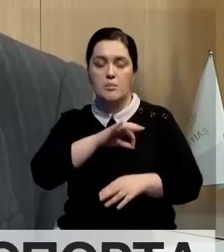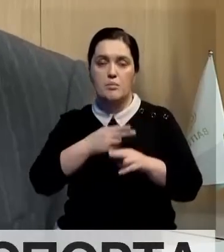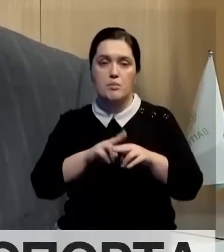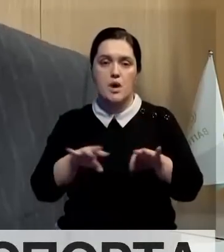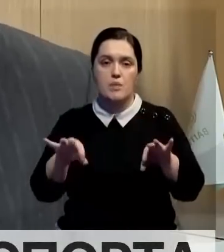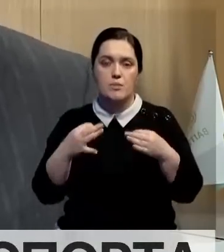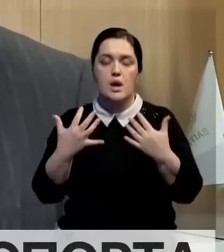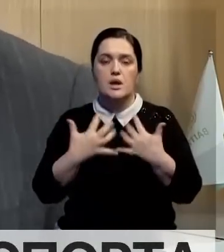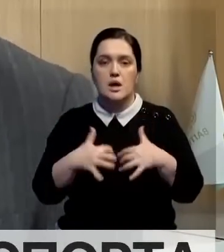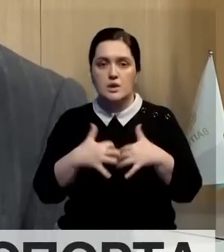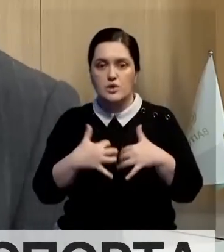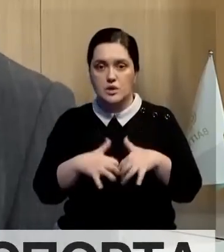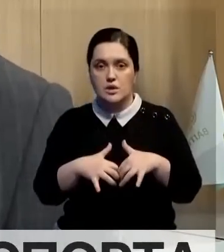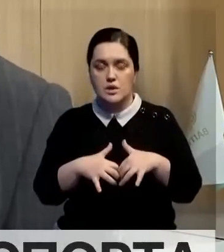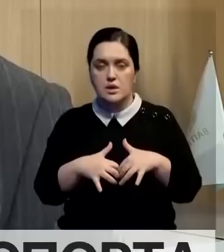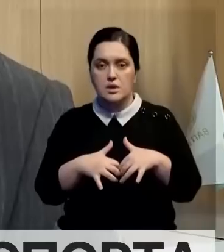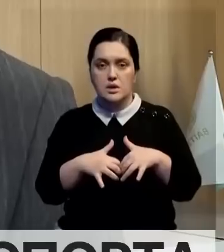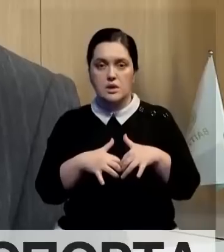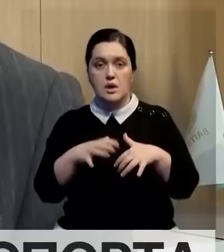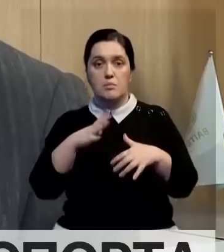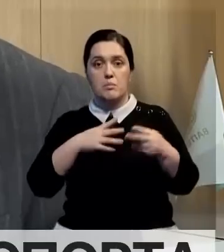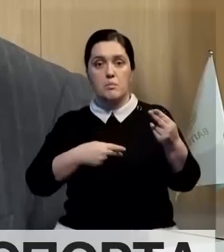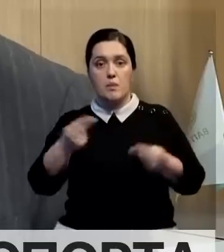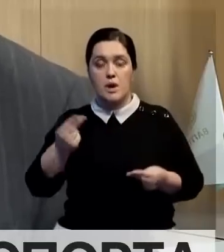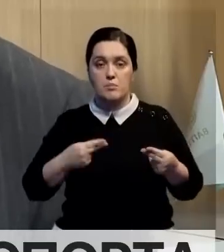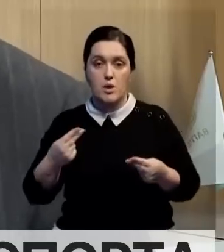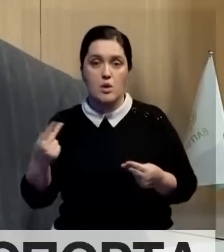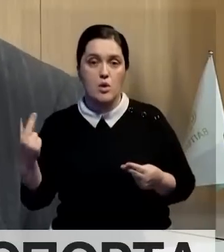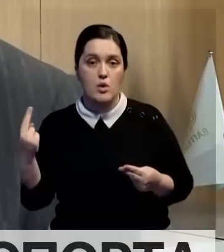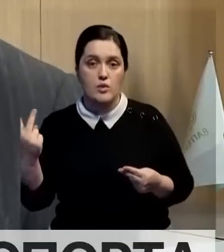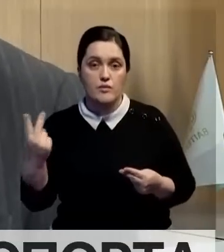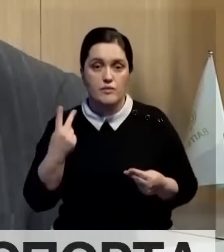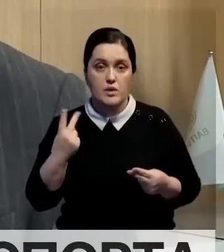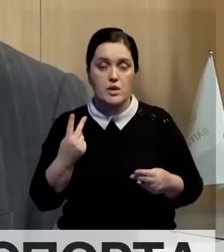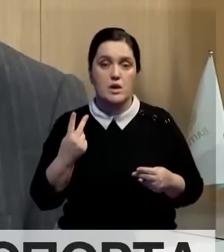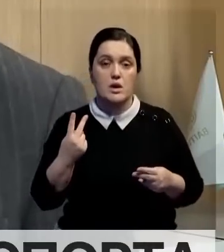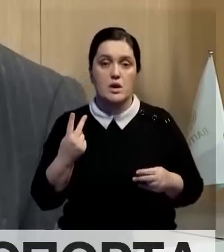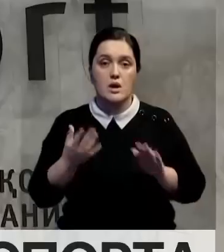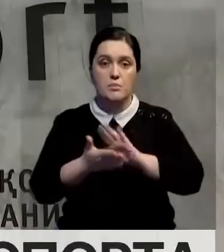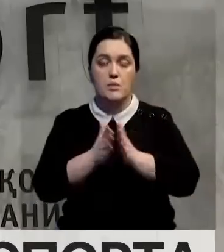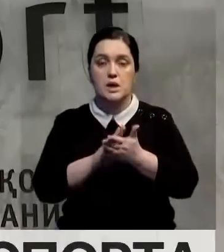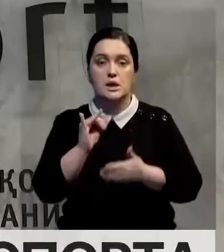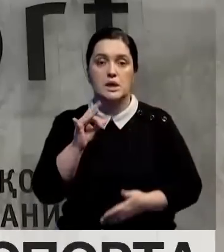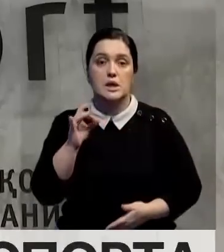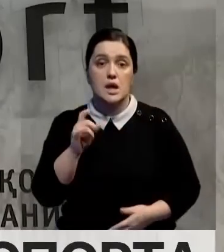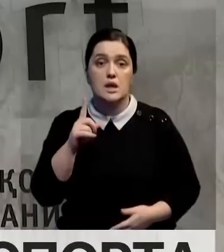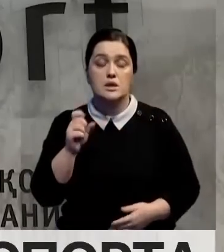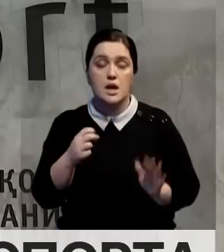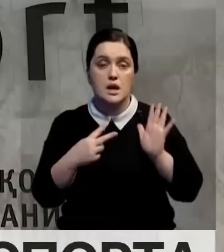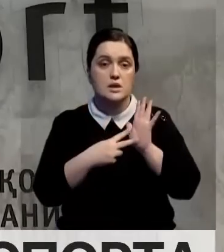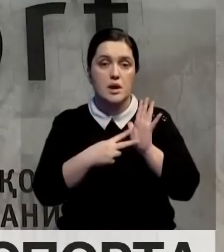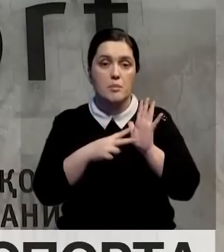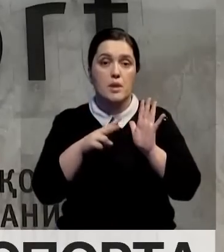формы расчета. Помимо этого, было подписано двустороннее сотрудничество с экспортно-кредитным агентством Ирана. За последние 7